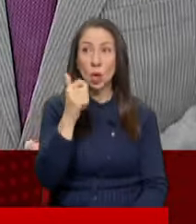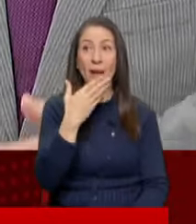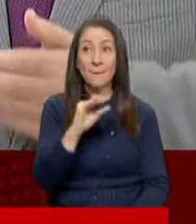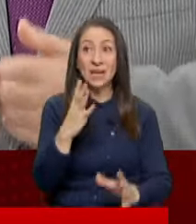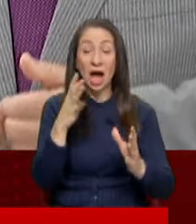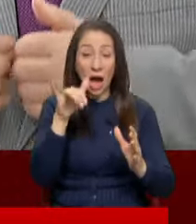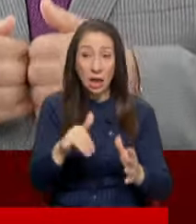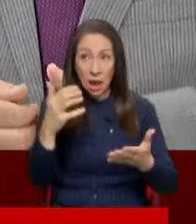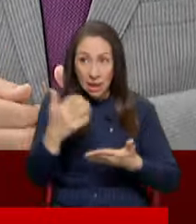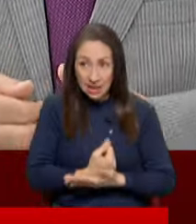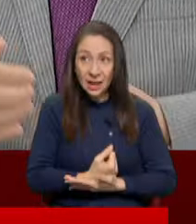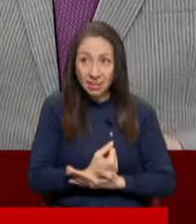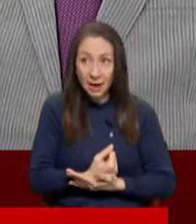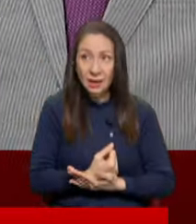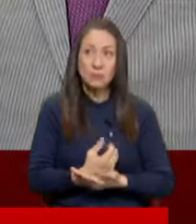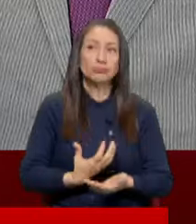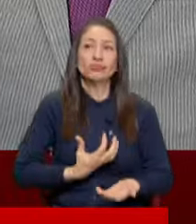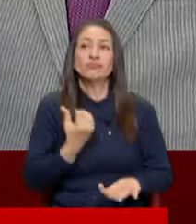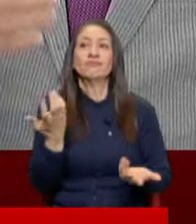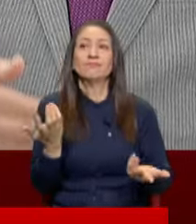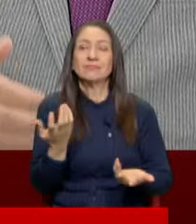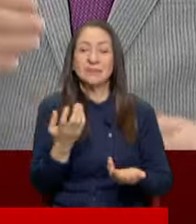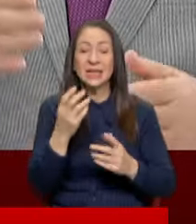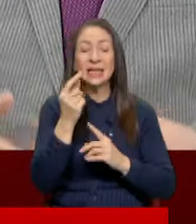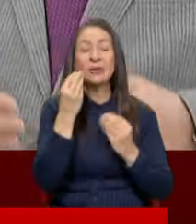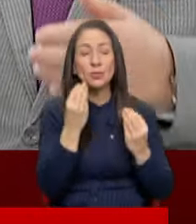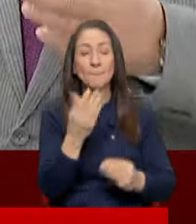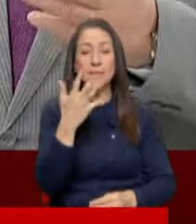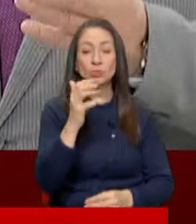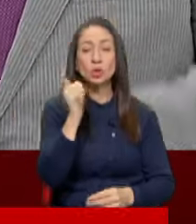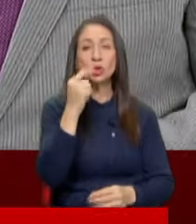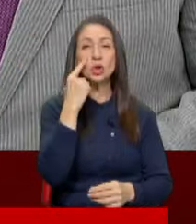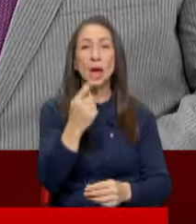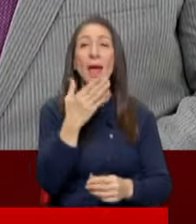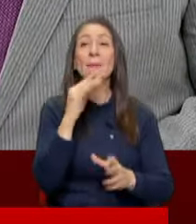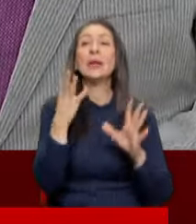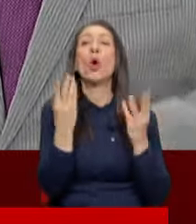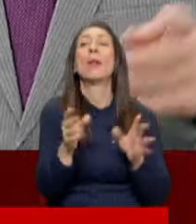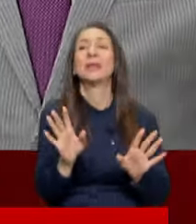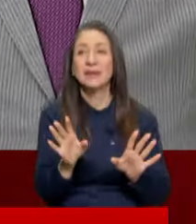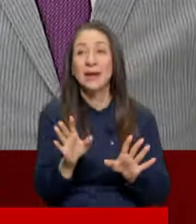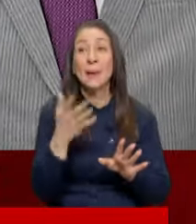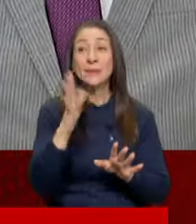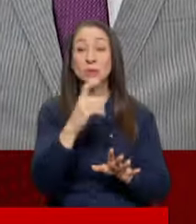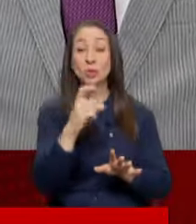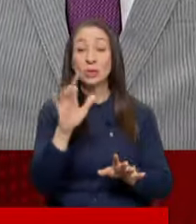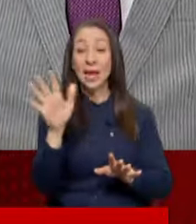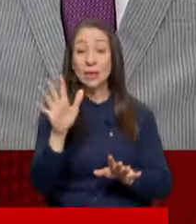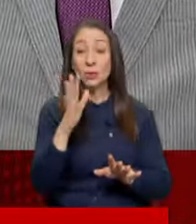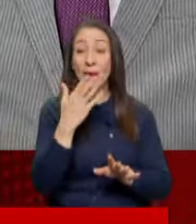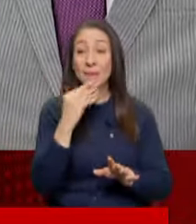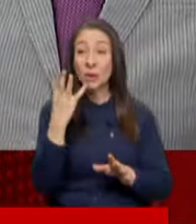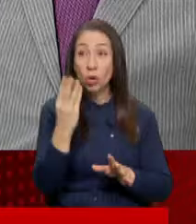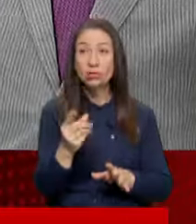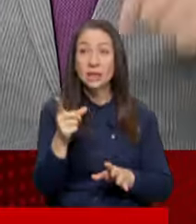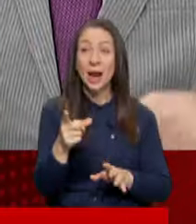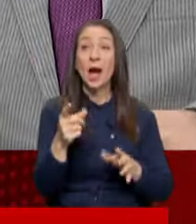emeklilik hakkını kazananlar maalesef ilkercim 5.000 gün üzerinden emekli olamadılar 5950 günde emekli